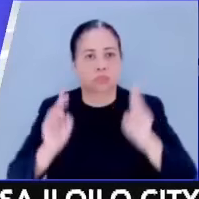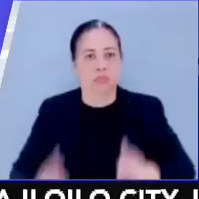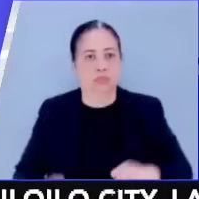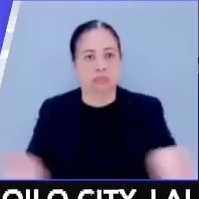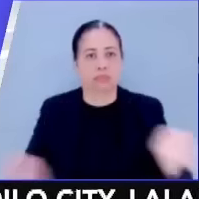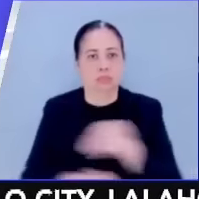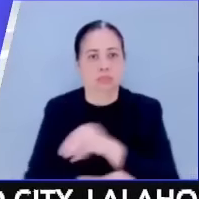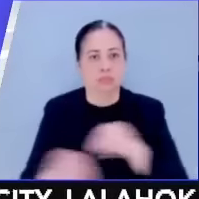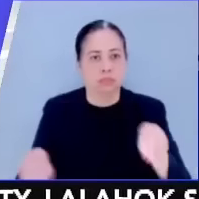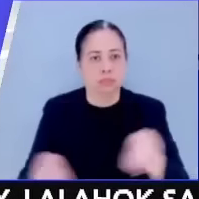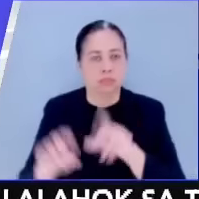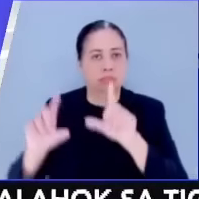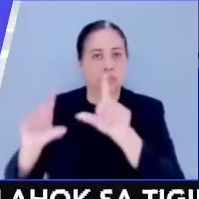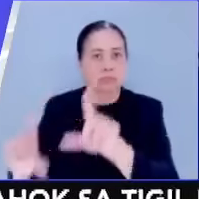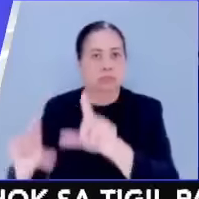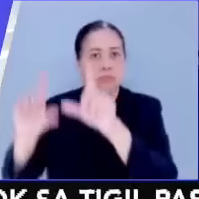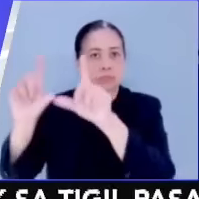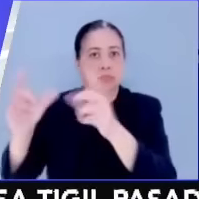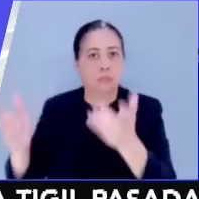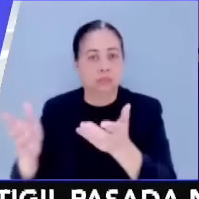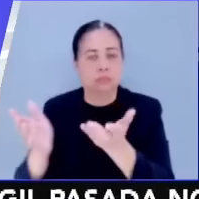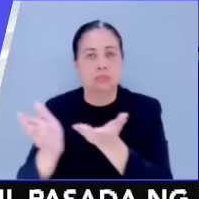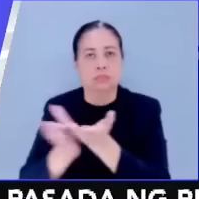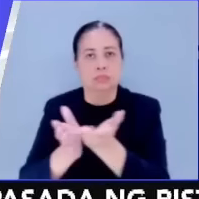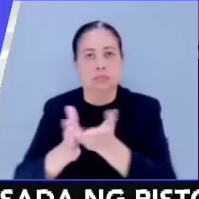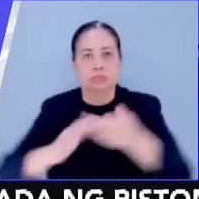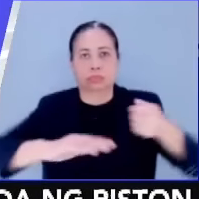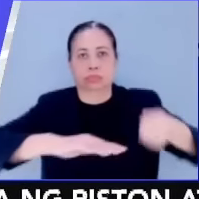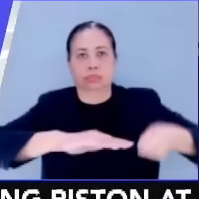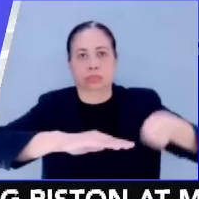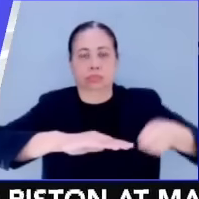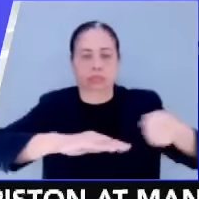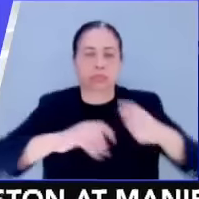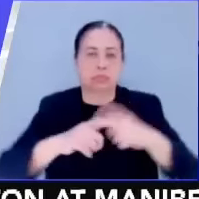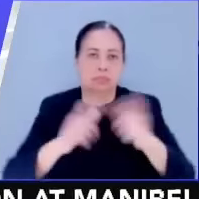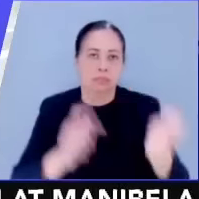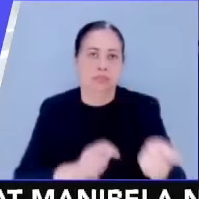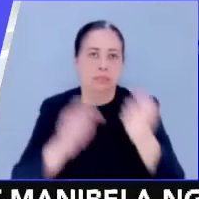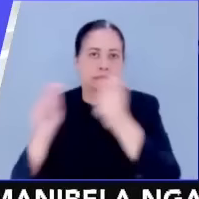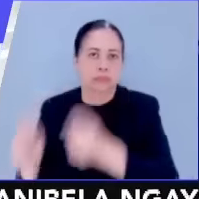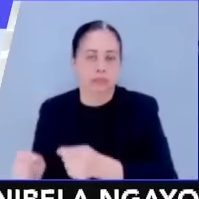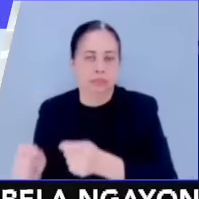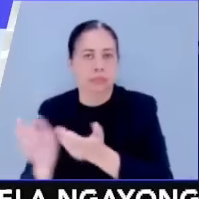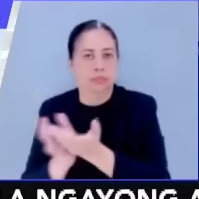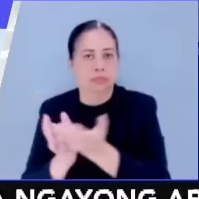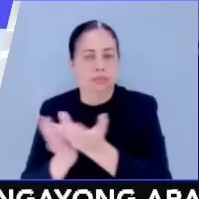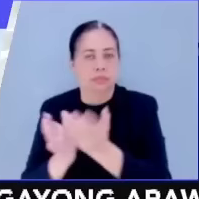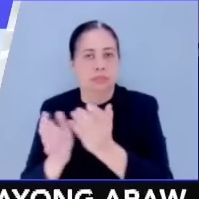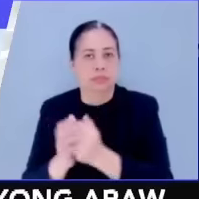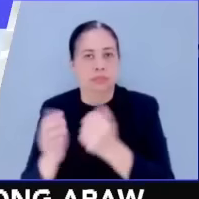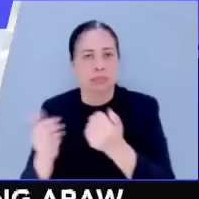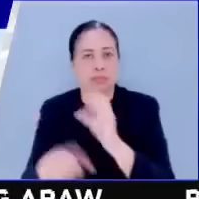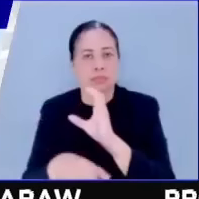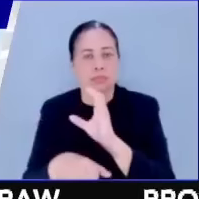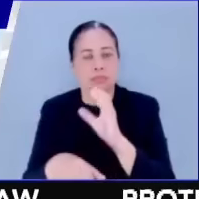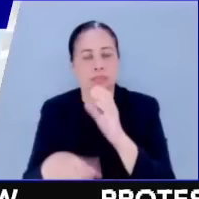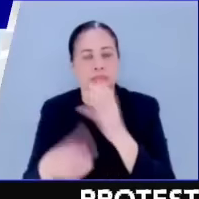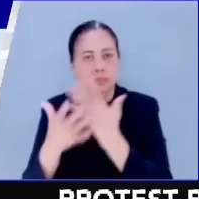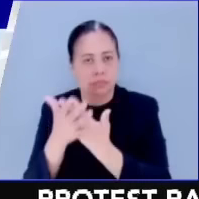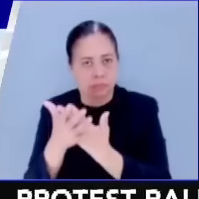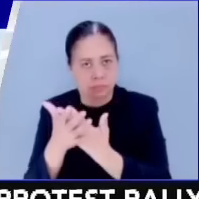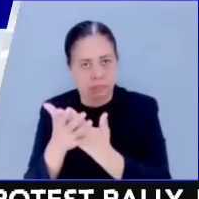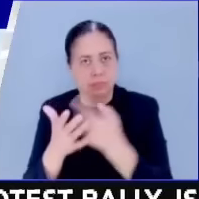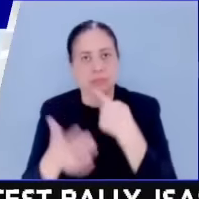Regional trial court inaasahan din ang posibleng paglilipat kay Gua sa Pasig City Jail female dormitory ay Lin sunod na rin sa utos ng korte sa Pasig pero